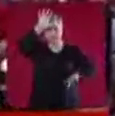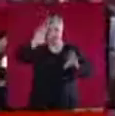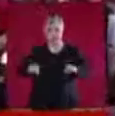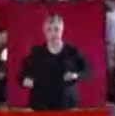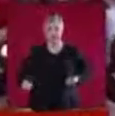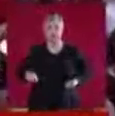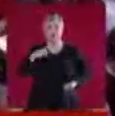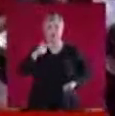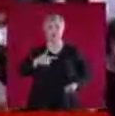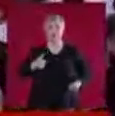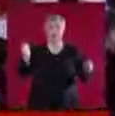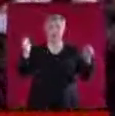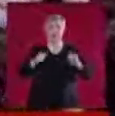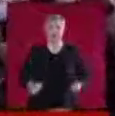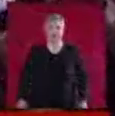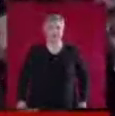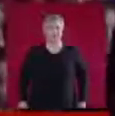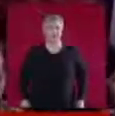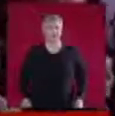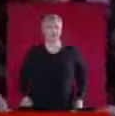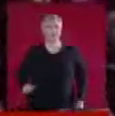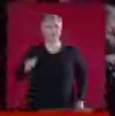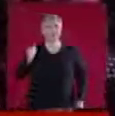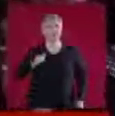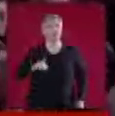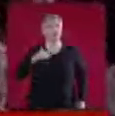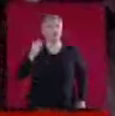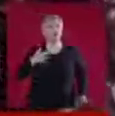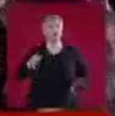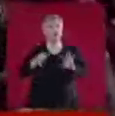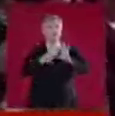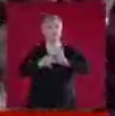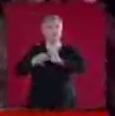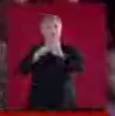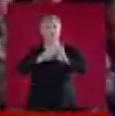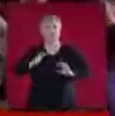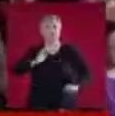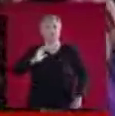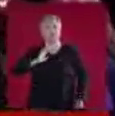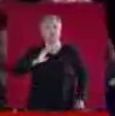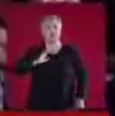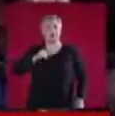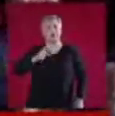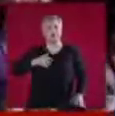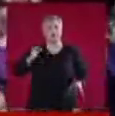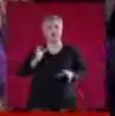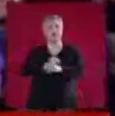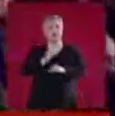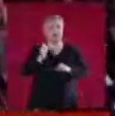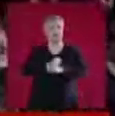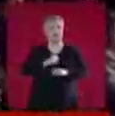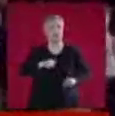όταν συνεργάστηκε για τα μεγάλα επιτεύγματα συνεργάστηκαν οι λαοί της για τα μεγάλα επιτεύγματα στον πολιτισμό και στην